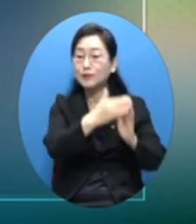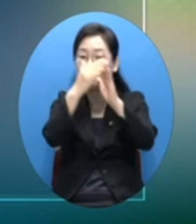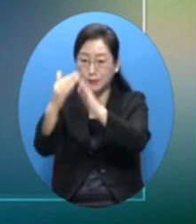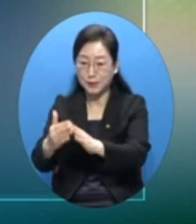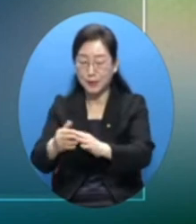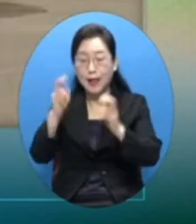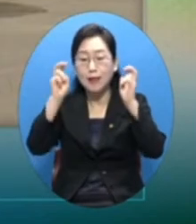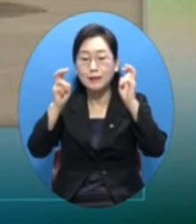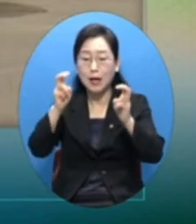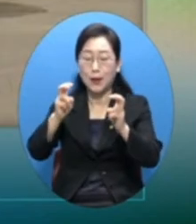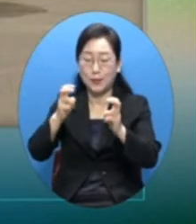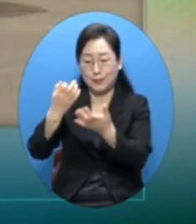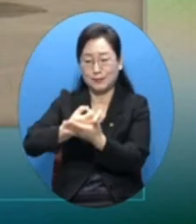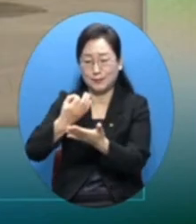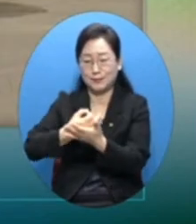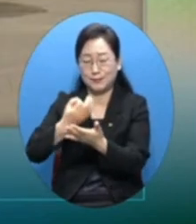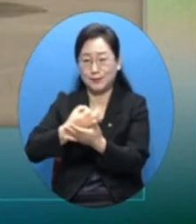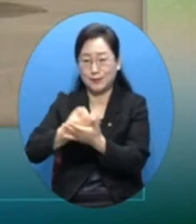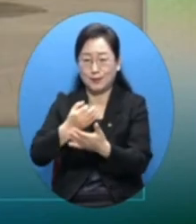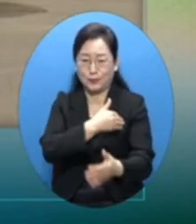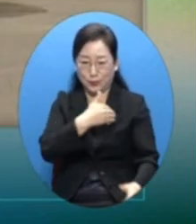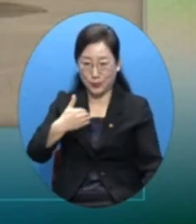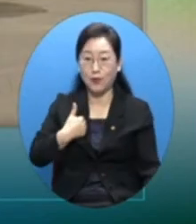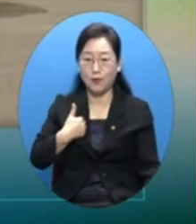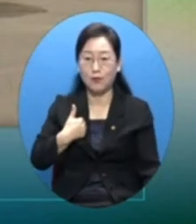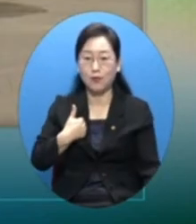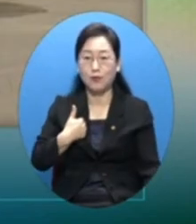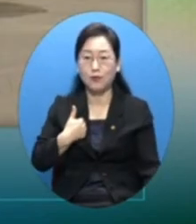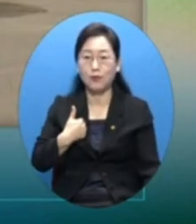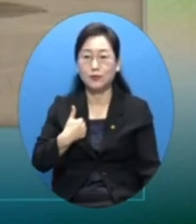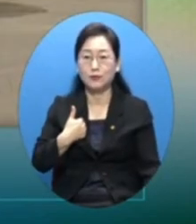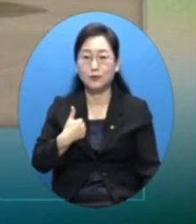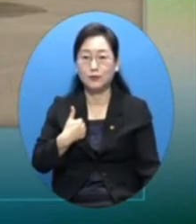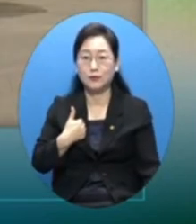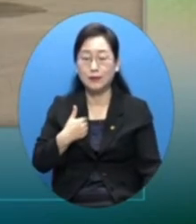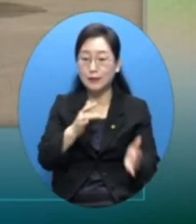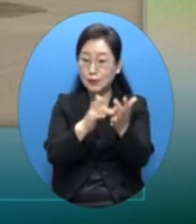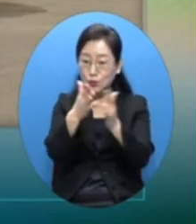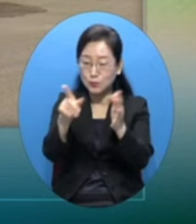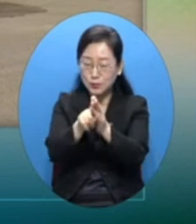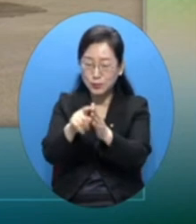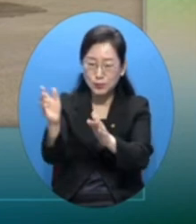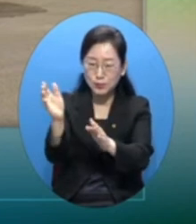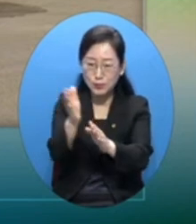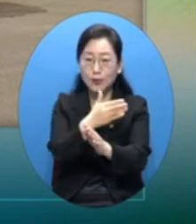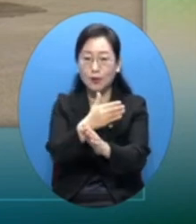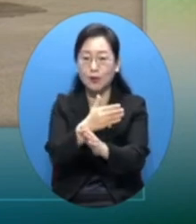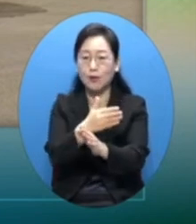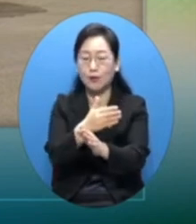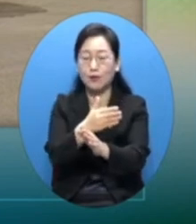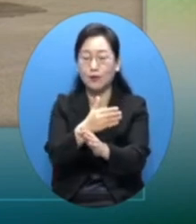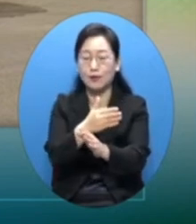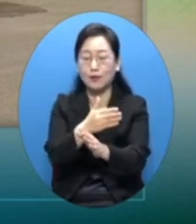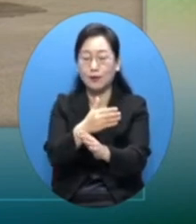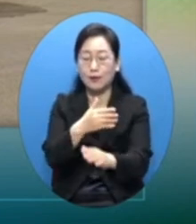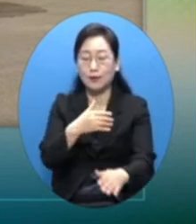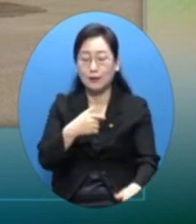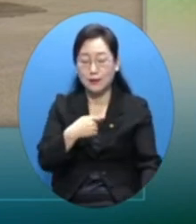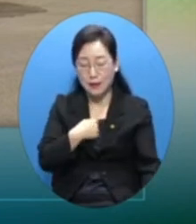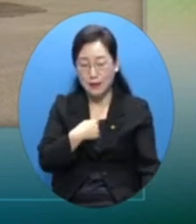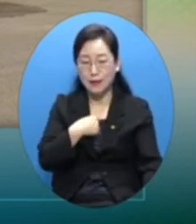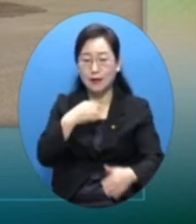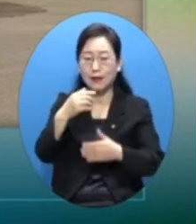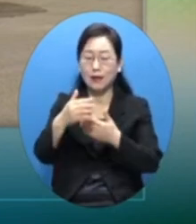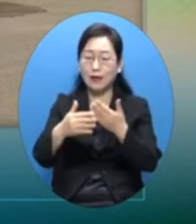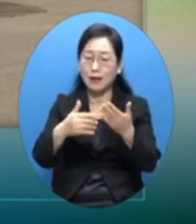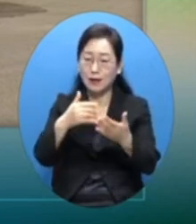사업을 해가지고 넉넉한 삶을 살았습니다. 근데 예수님 만난 다음에 그가 하나님 한국에